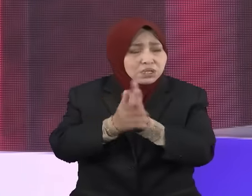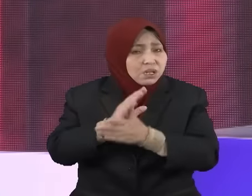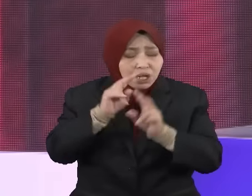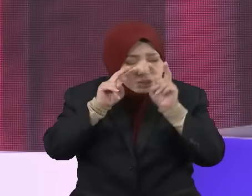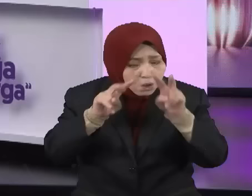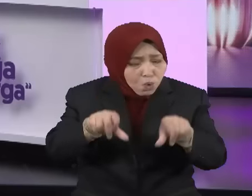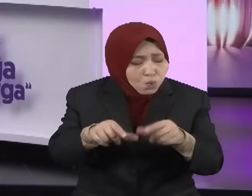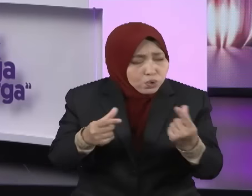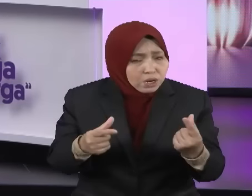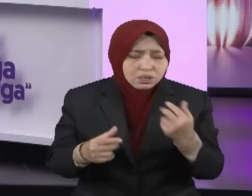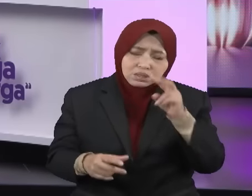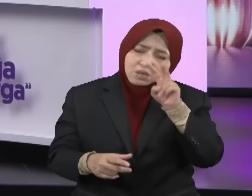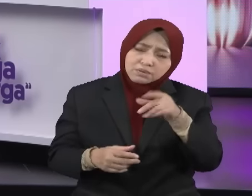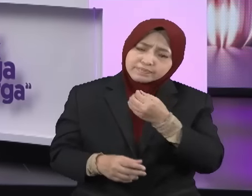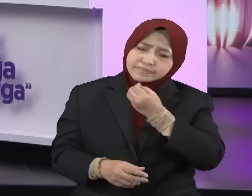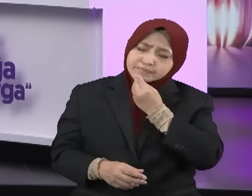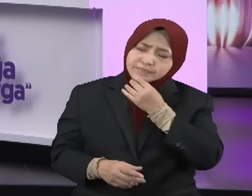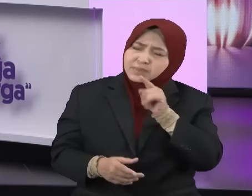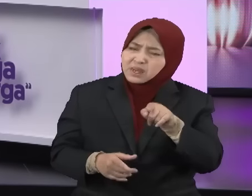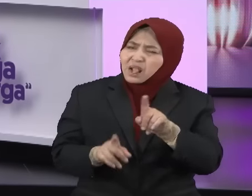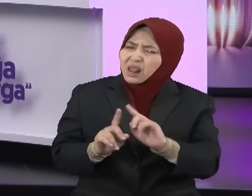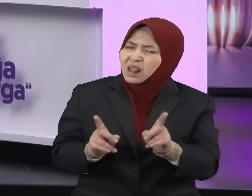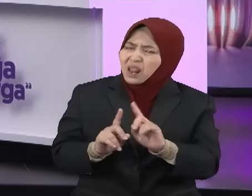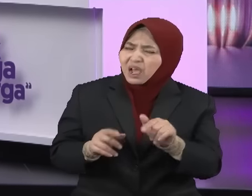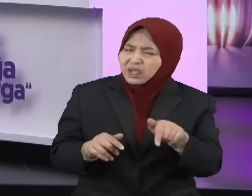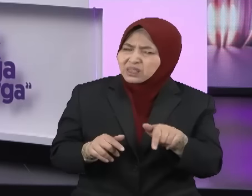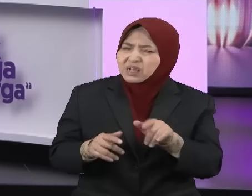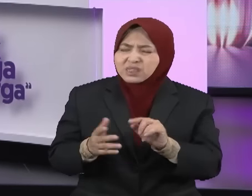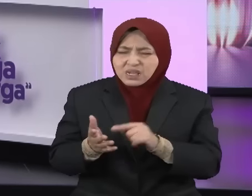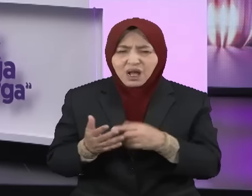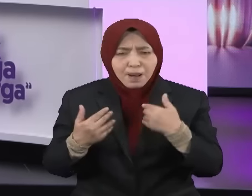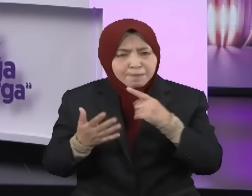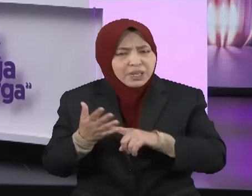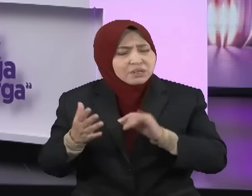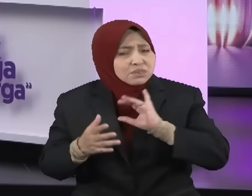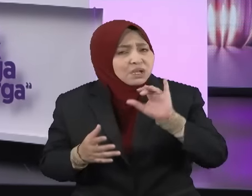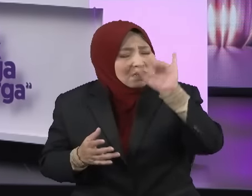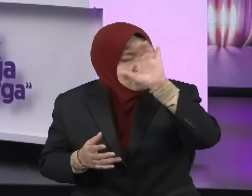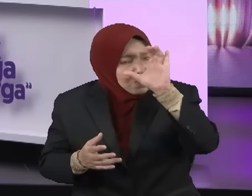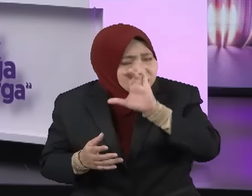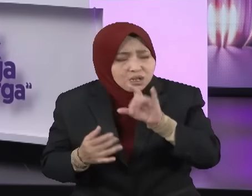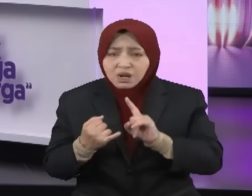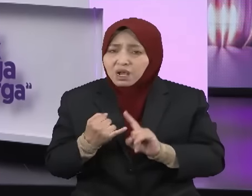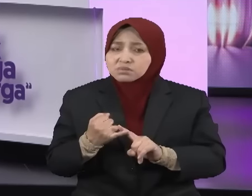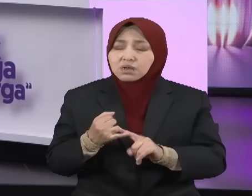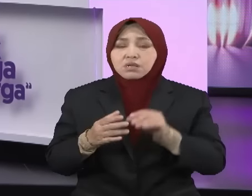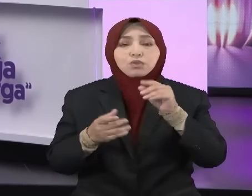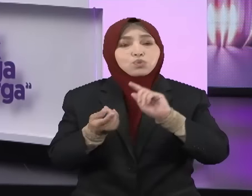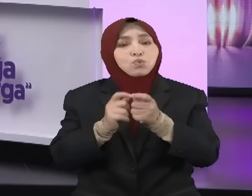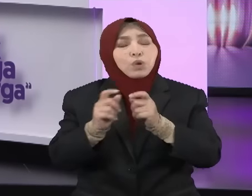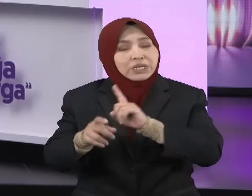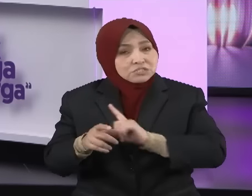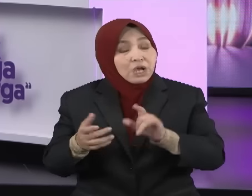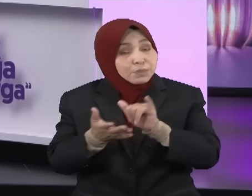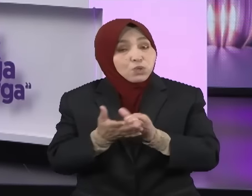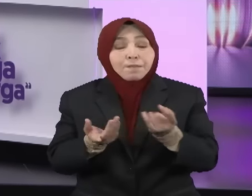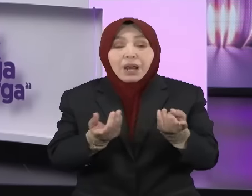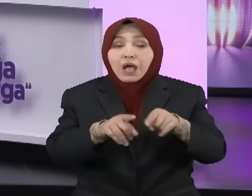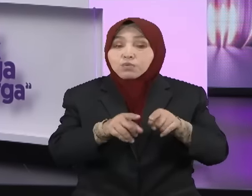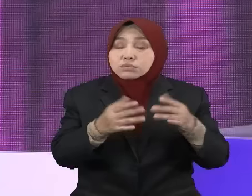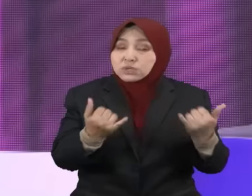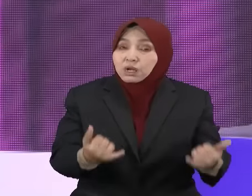Al-Quran, dia tengok, ini lain macam ni. Kan? Ini adalah apa yang saya cari. Dan akhirnya, mereka masuk Islam. Itu yang berlaku sekarang, Ustaz. Ya?